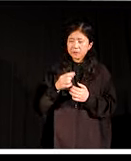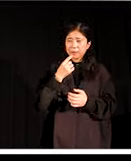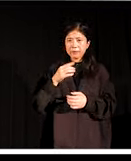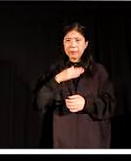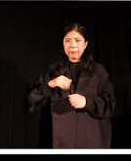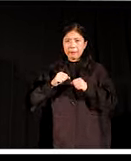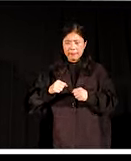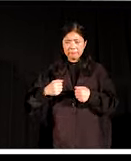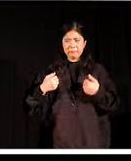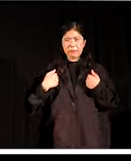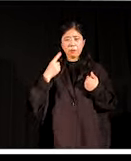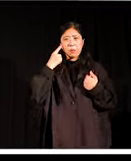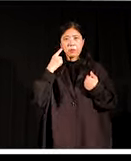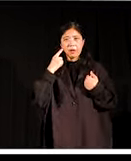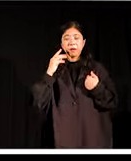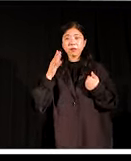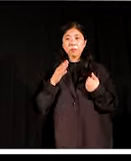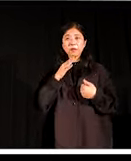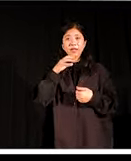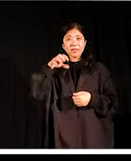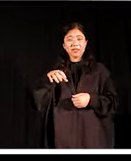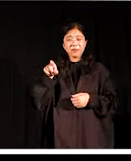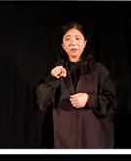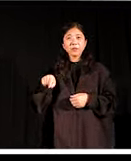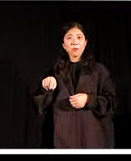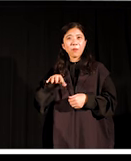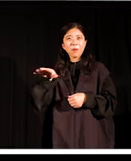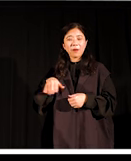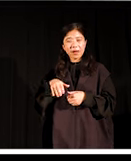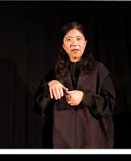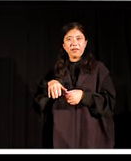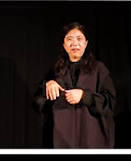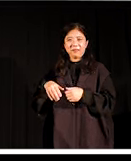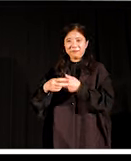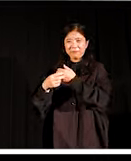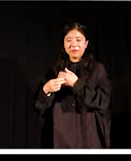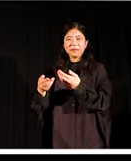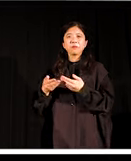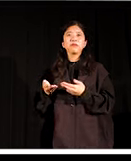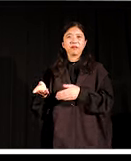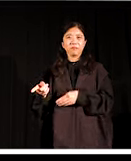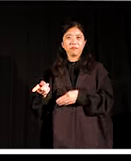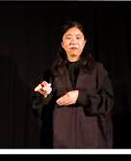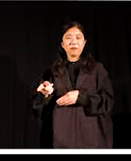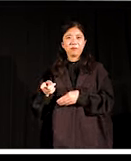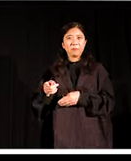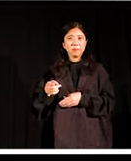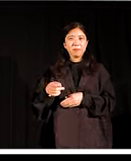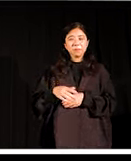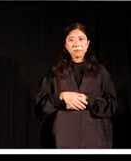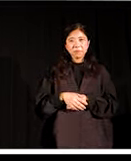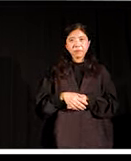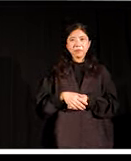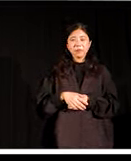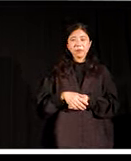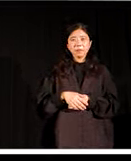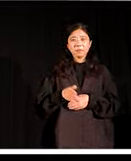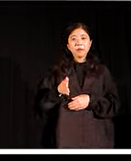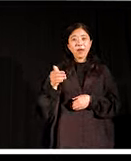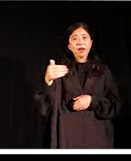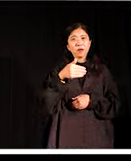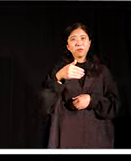ついてですねもう今では彼らが中心に診療をやっていますま遠隔であの繋いでこうアドバイスをいただいたりはするんですけれど今大